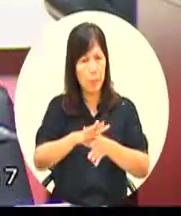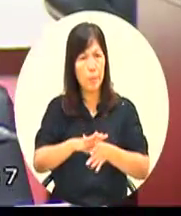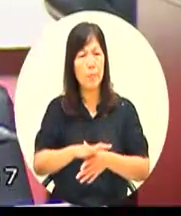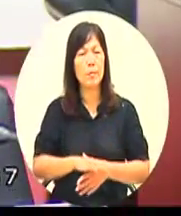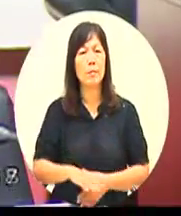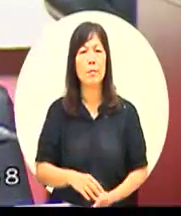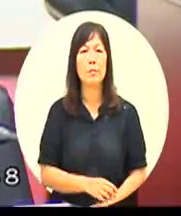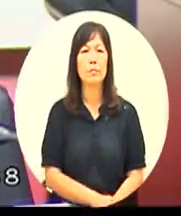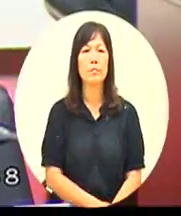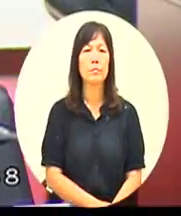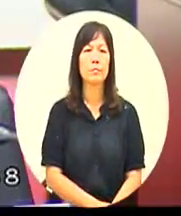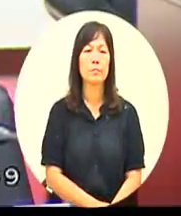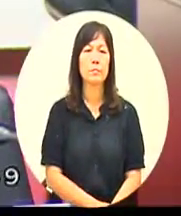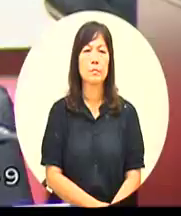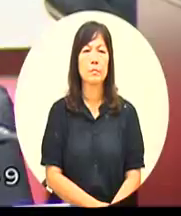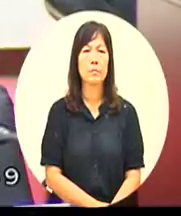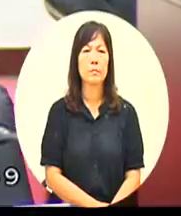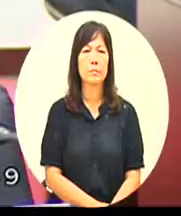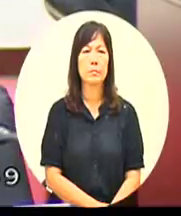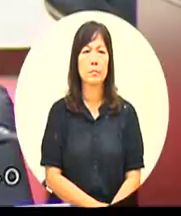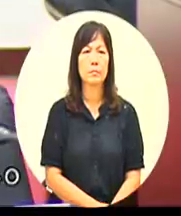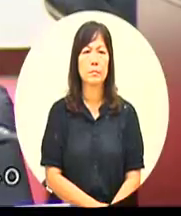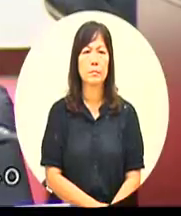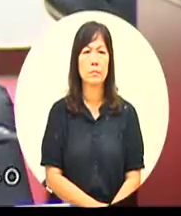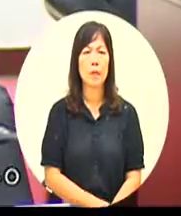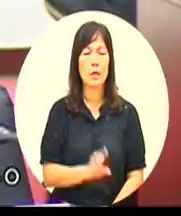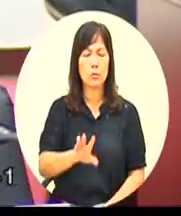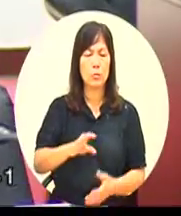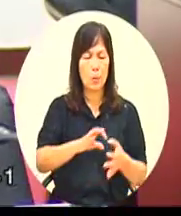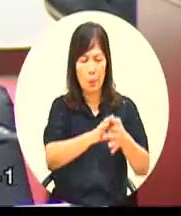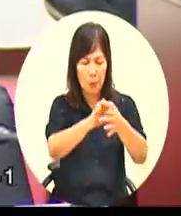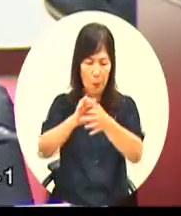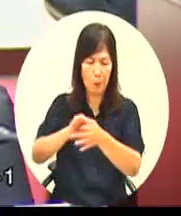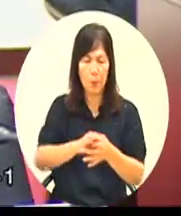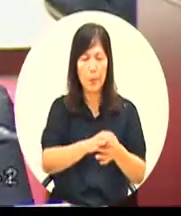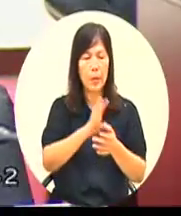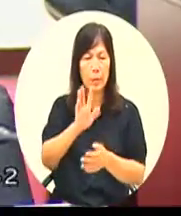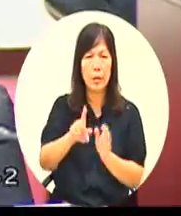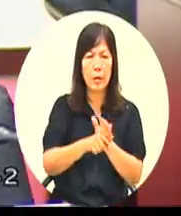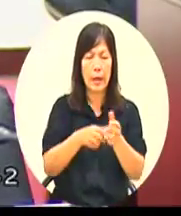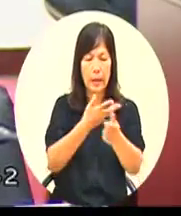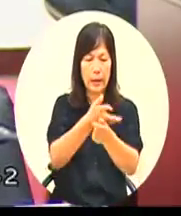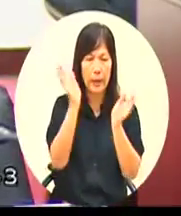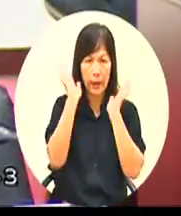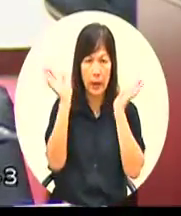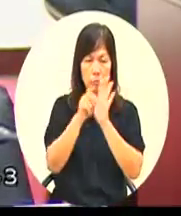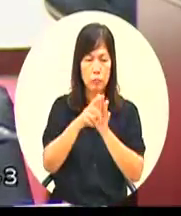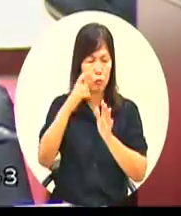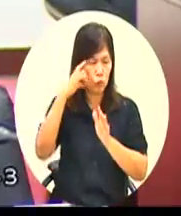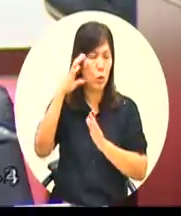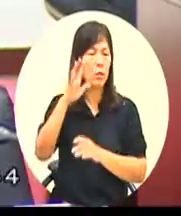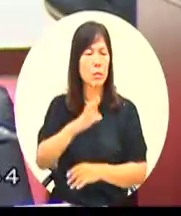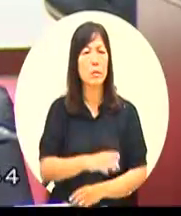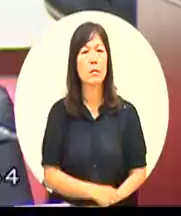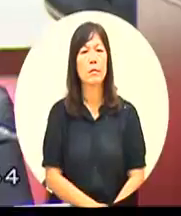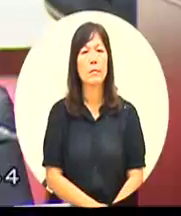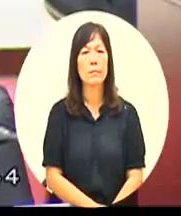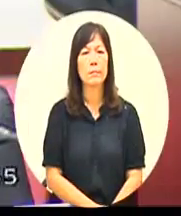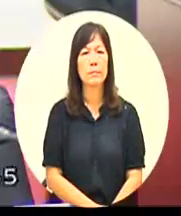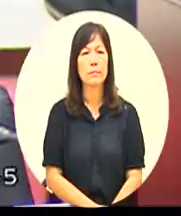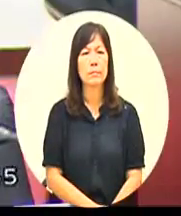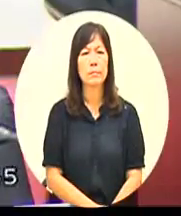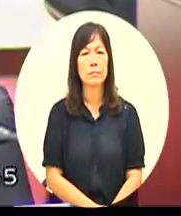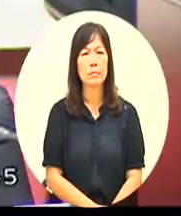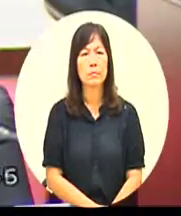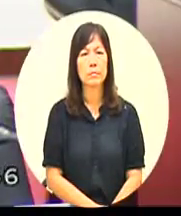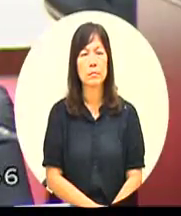就是属于这个结合啊，能够让小朋友这些创意啦，所以啊我们